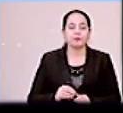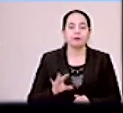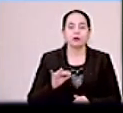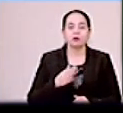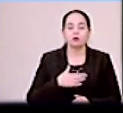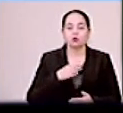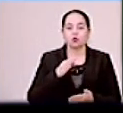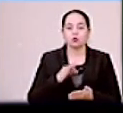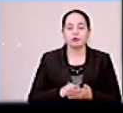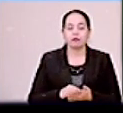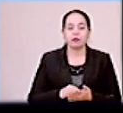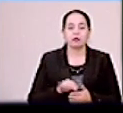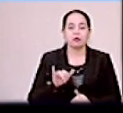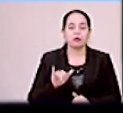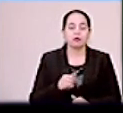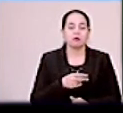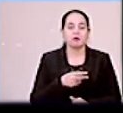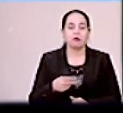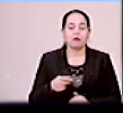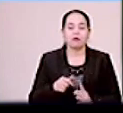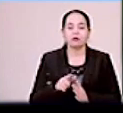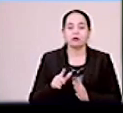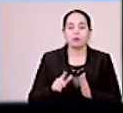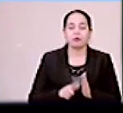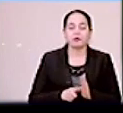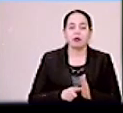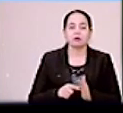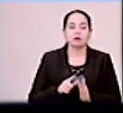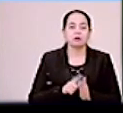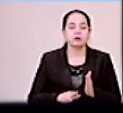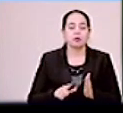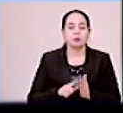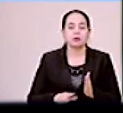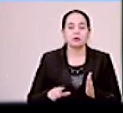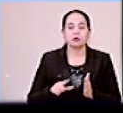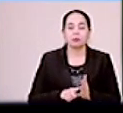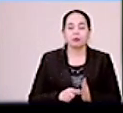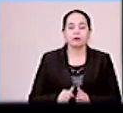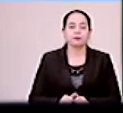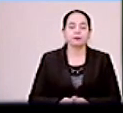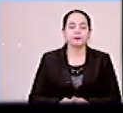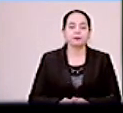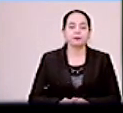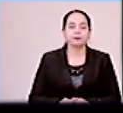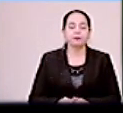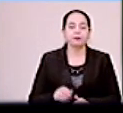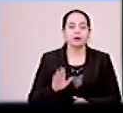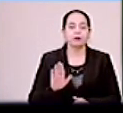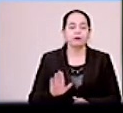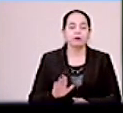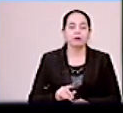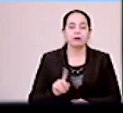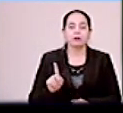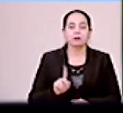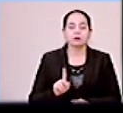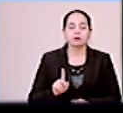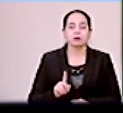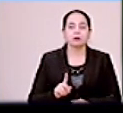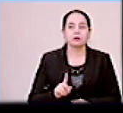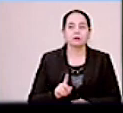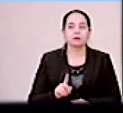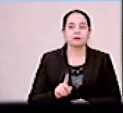наш ответ y равен 17 77. Пункт В. Z